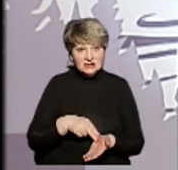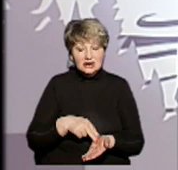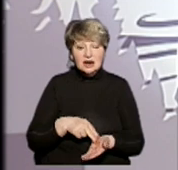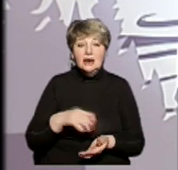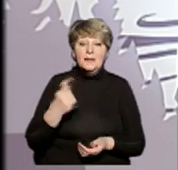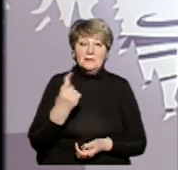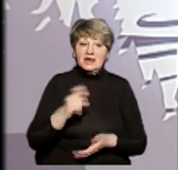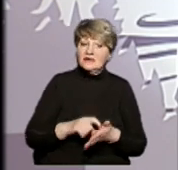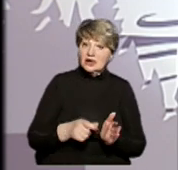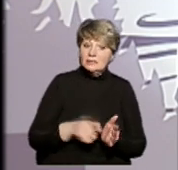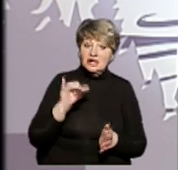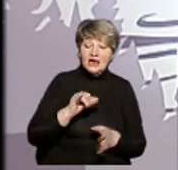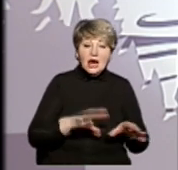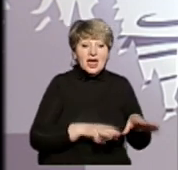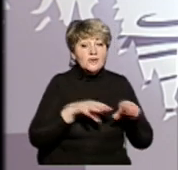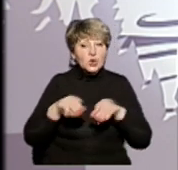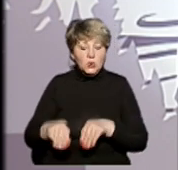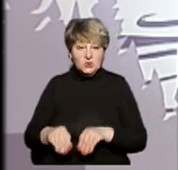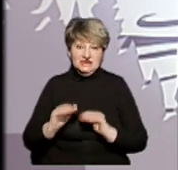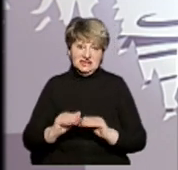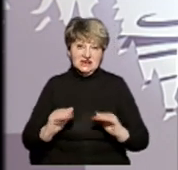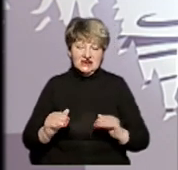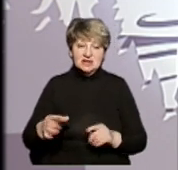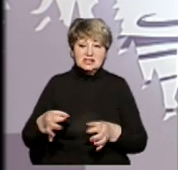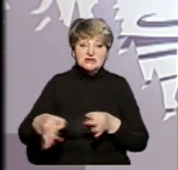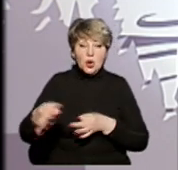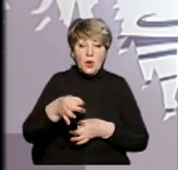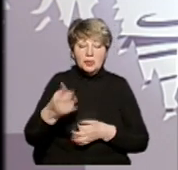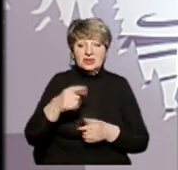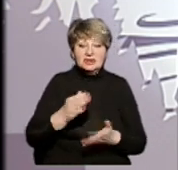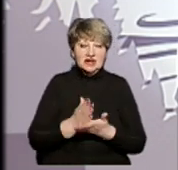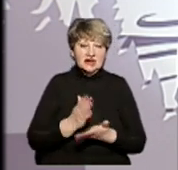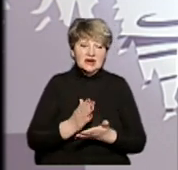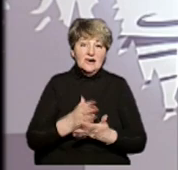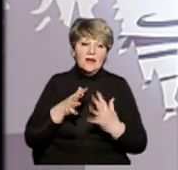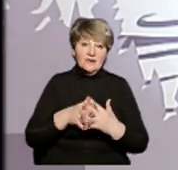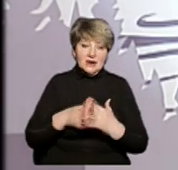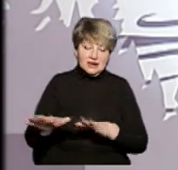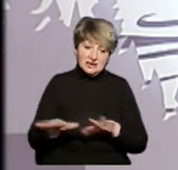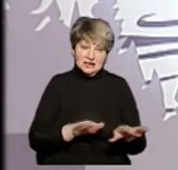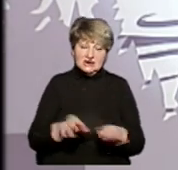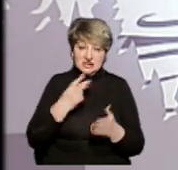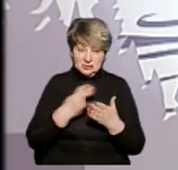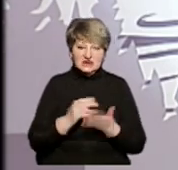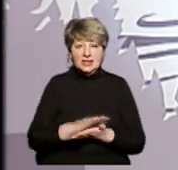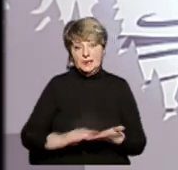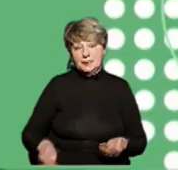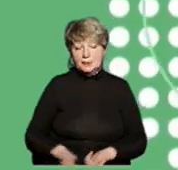батьками черкаських першачків, так і евакуйованих дітей з областей, де йдуть військові дії. Прошу на екран.